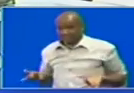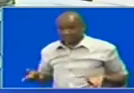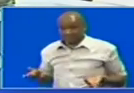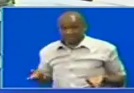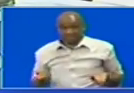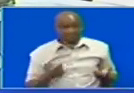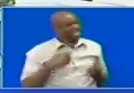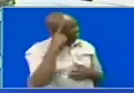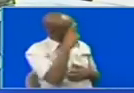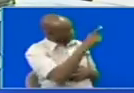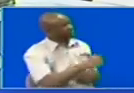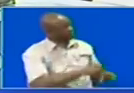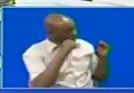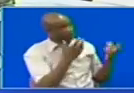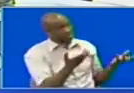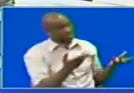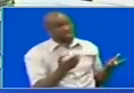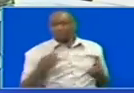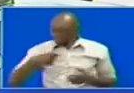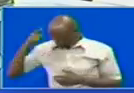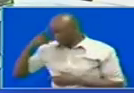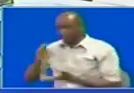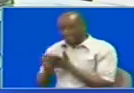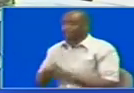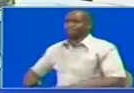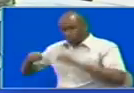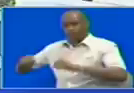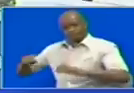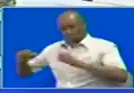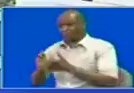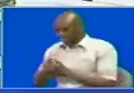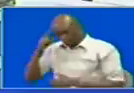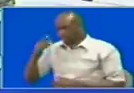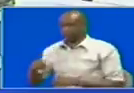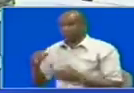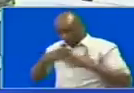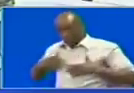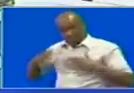kama umekuwa sonko sana. Nilikuwa naona ilikuwa tofauti tofauti kubwa sana.